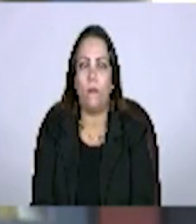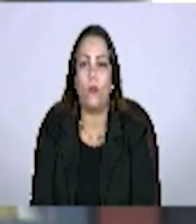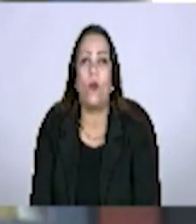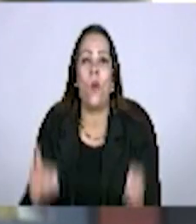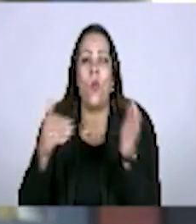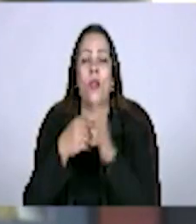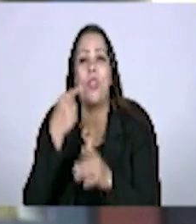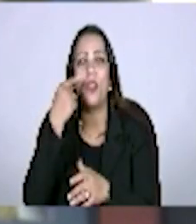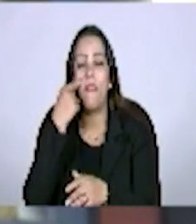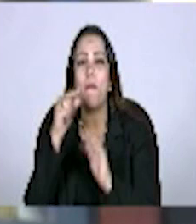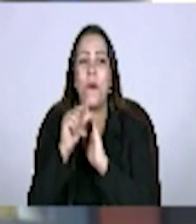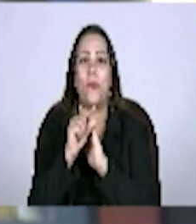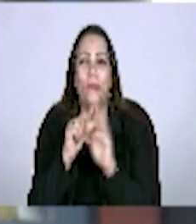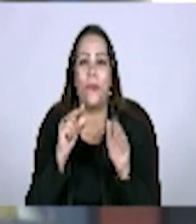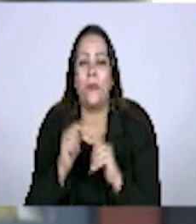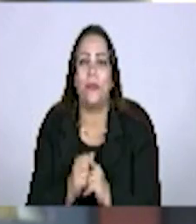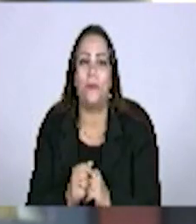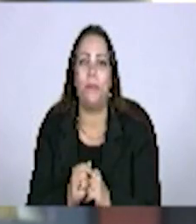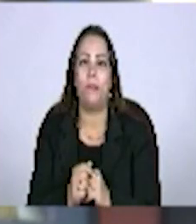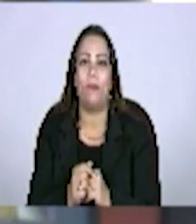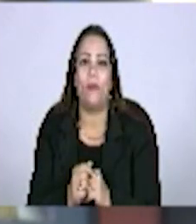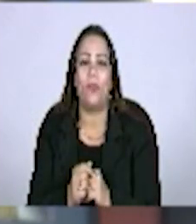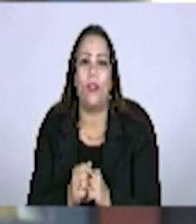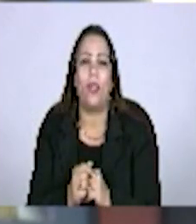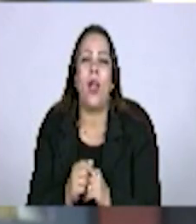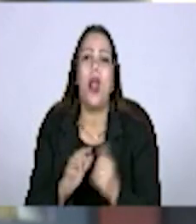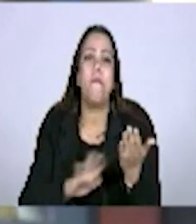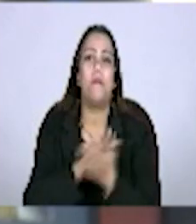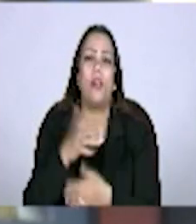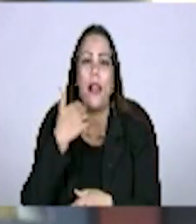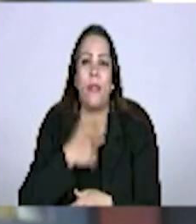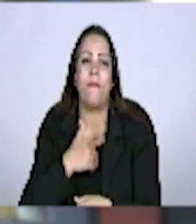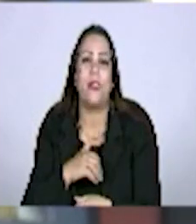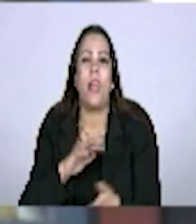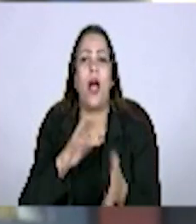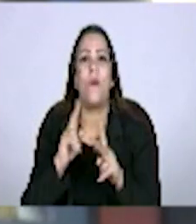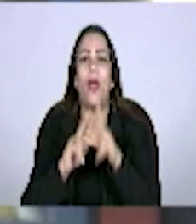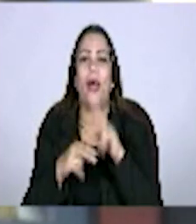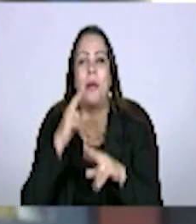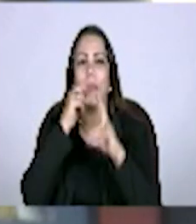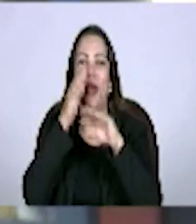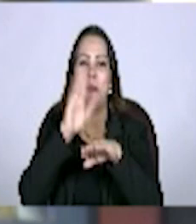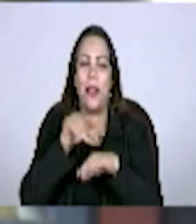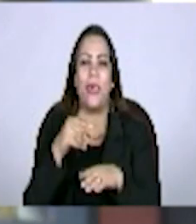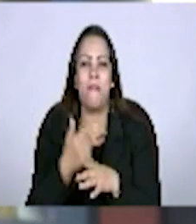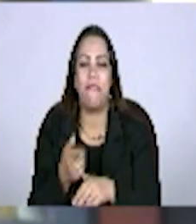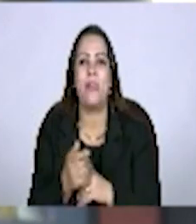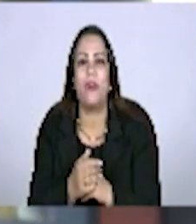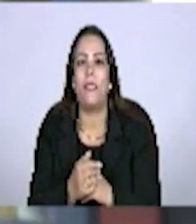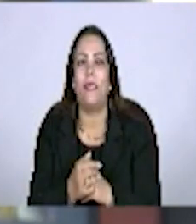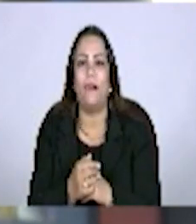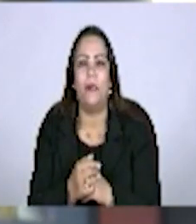وصلنا لفقره القضايا النفسيه او الحاجات اللي احنا دايما نتكلم فيها